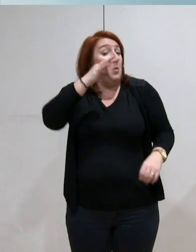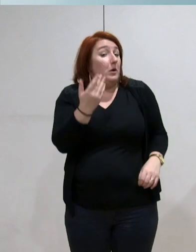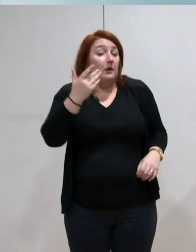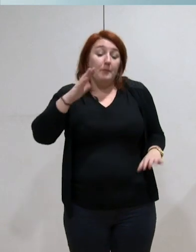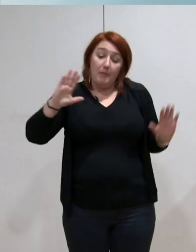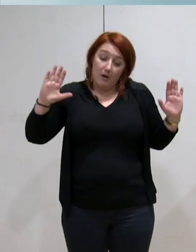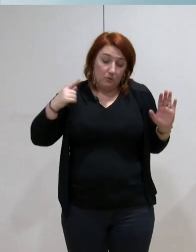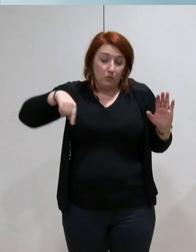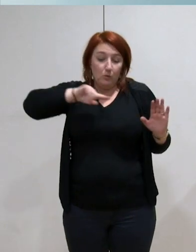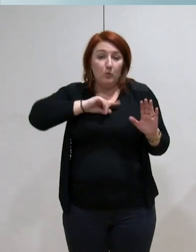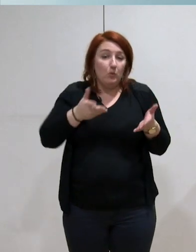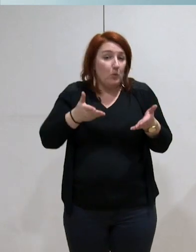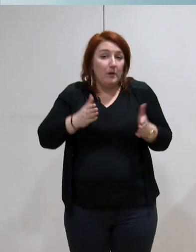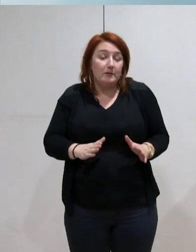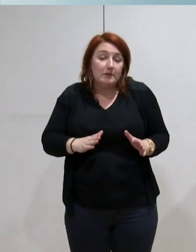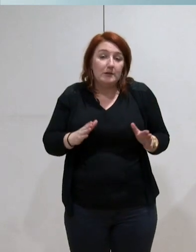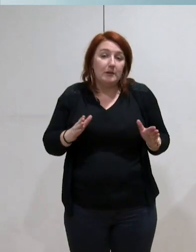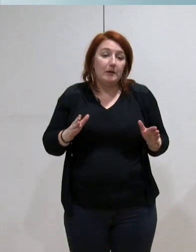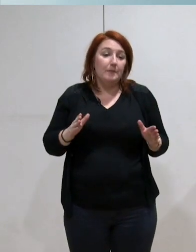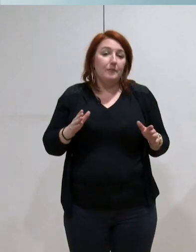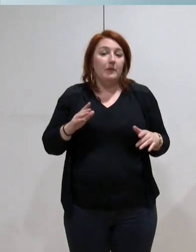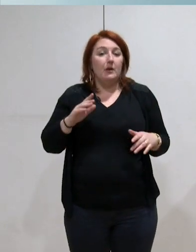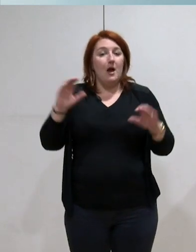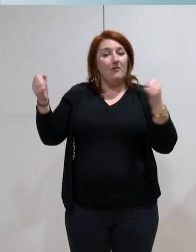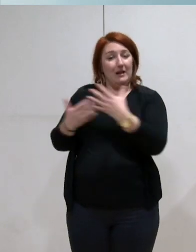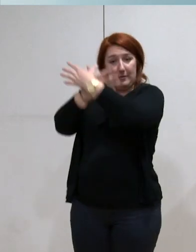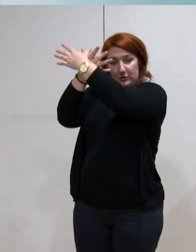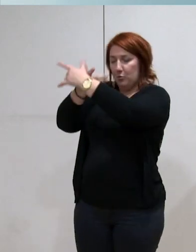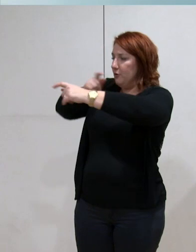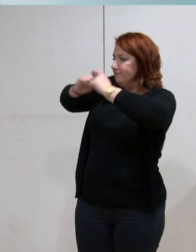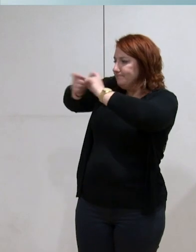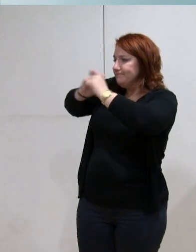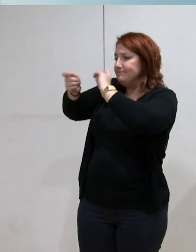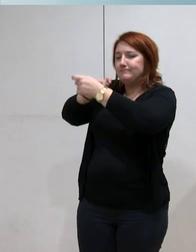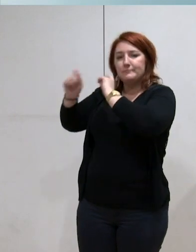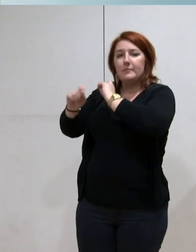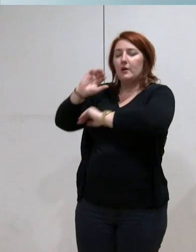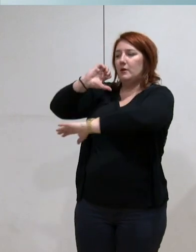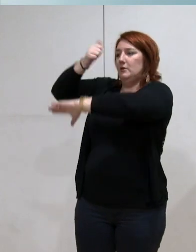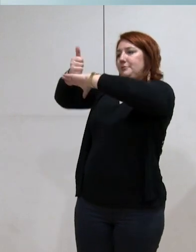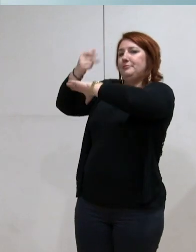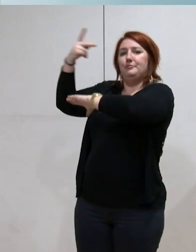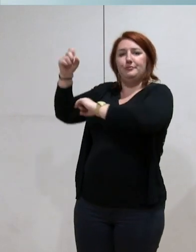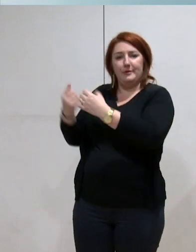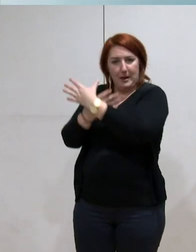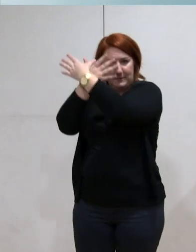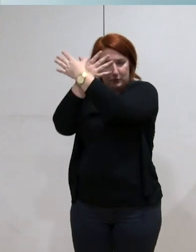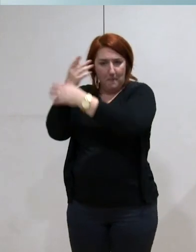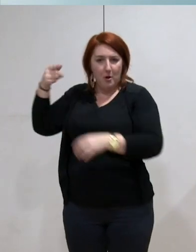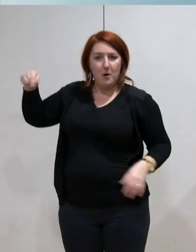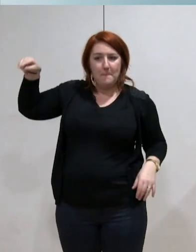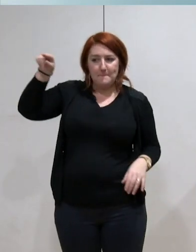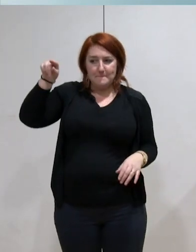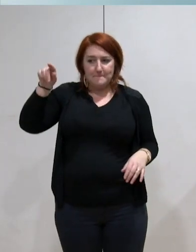trouve que avec en concertation avec la métropole et donc l'exécutif de la métropole à